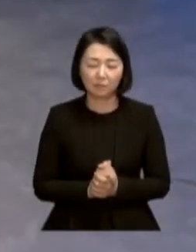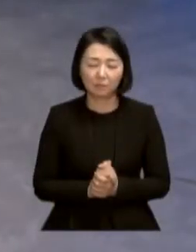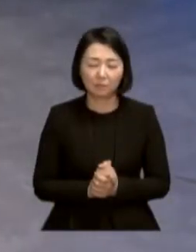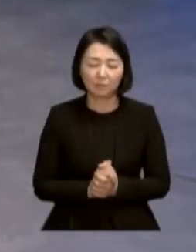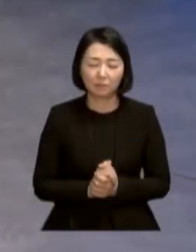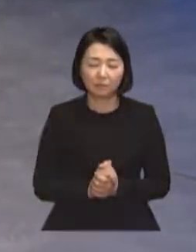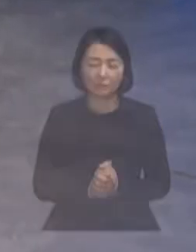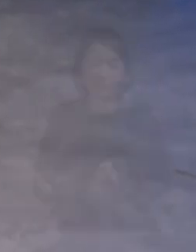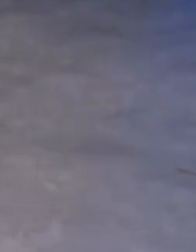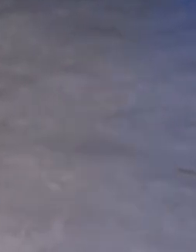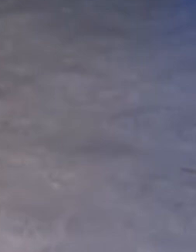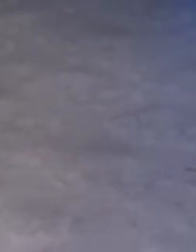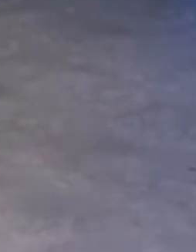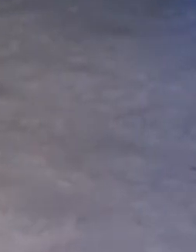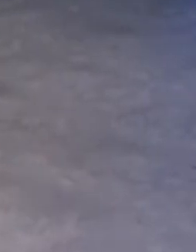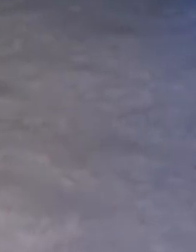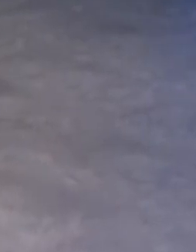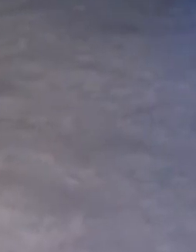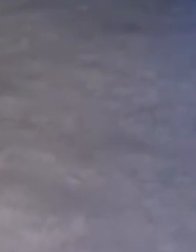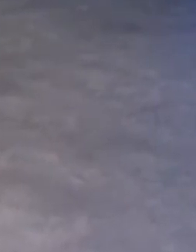감사합니다. 한번 만날까?